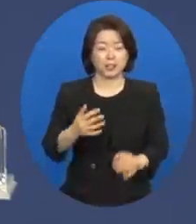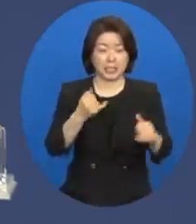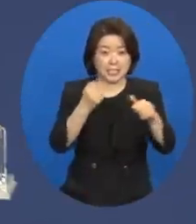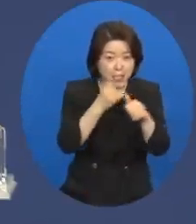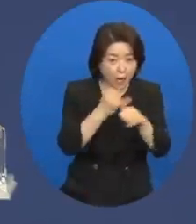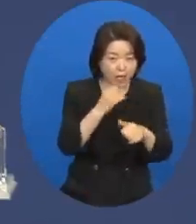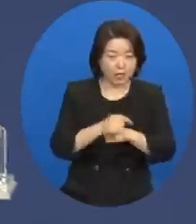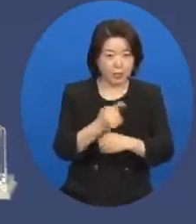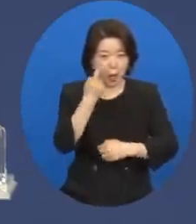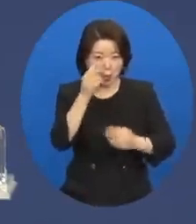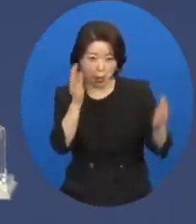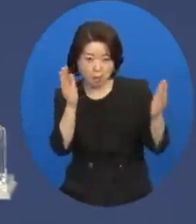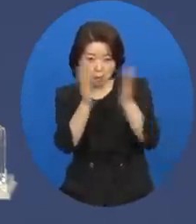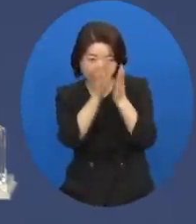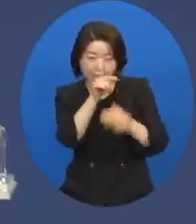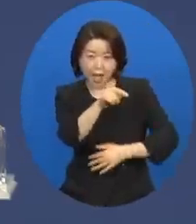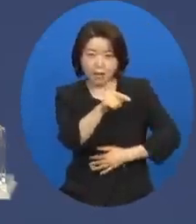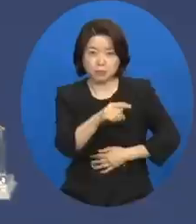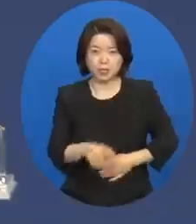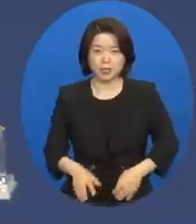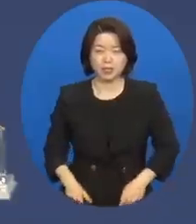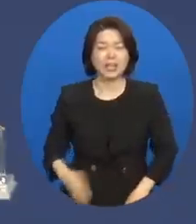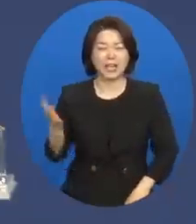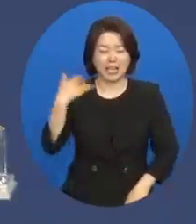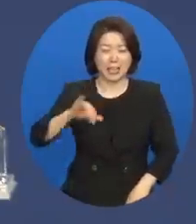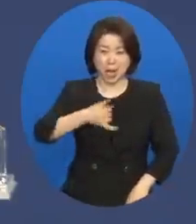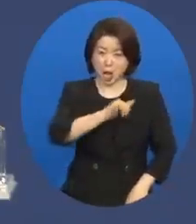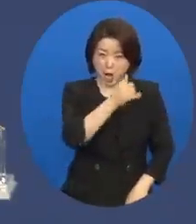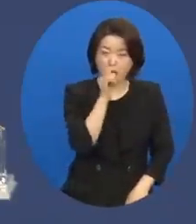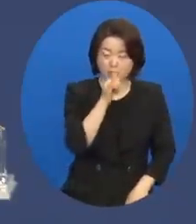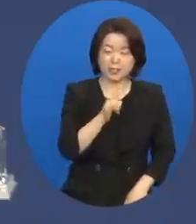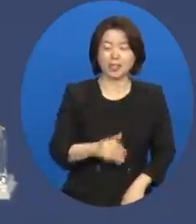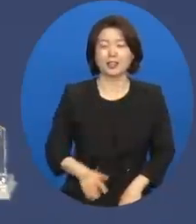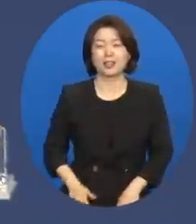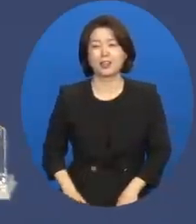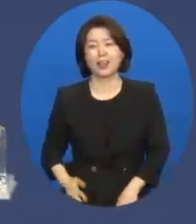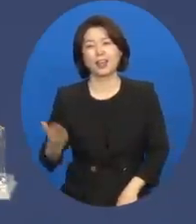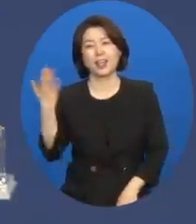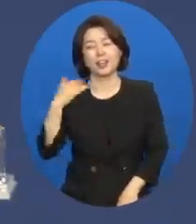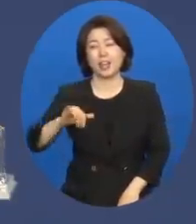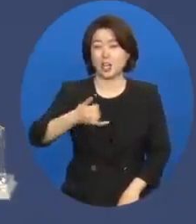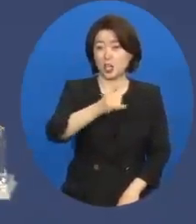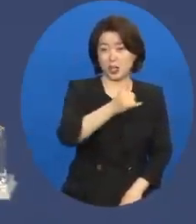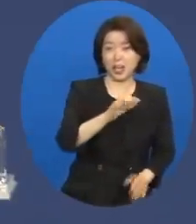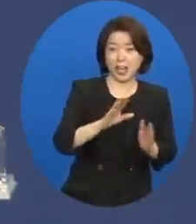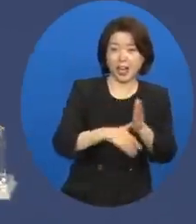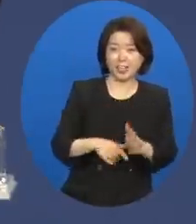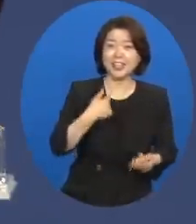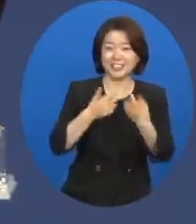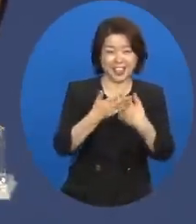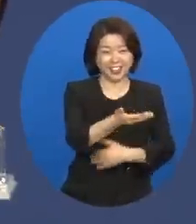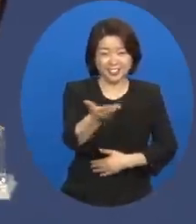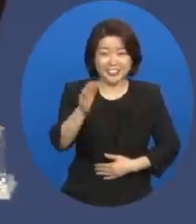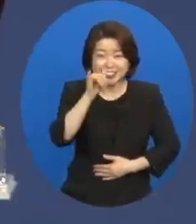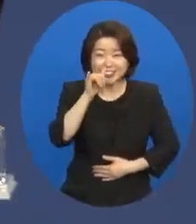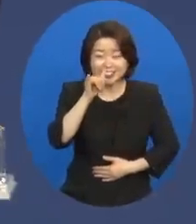연애하면서 눈이 맞아가지고 잠깐 뭐 열병 같은 거지만 그 연애할 때 있잖아요. 경험들이